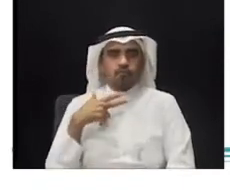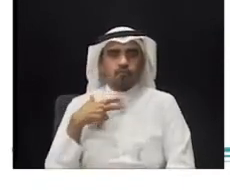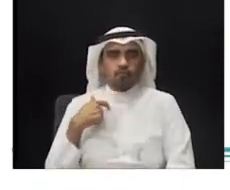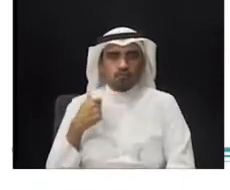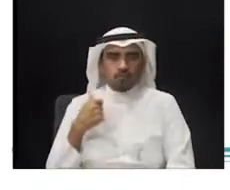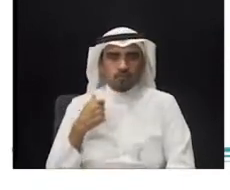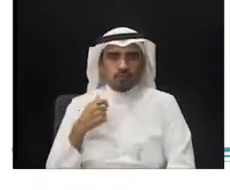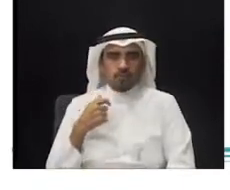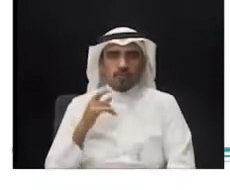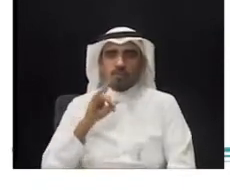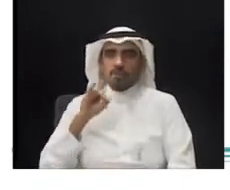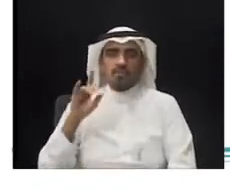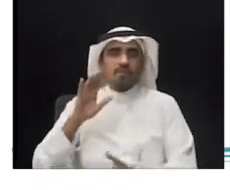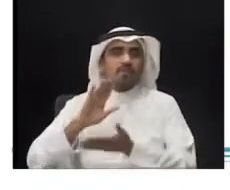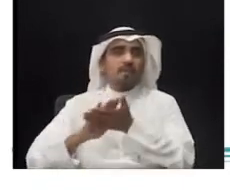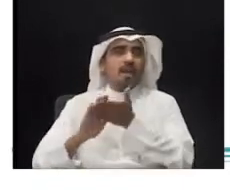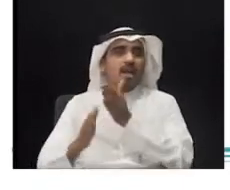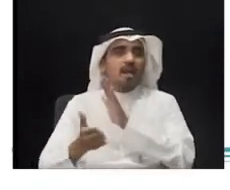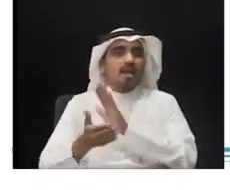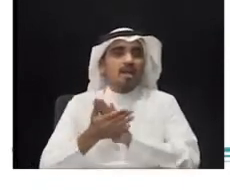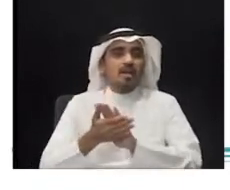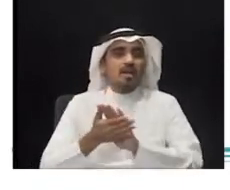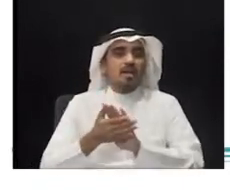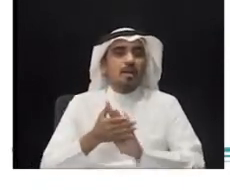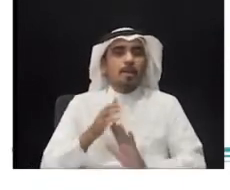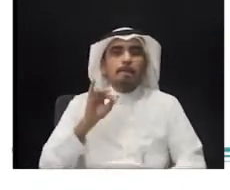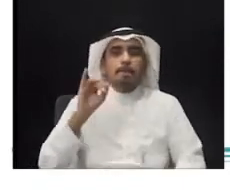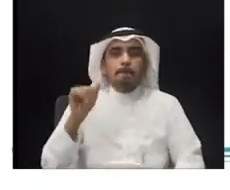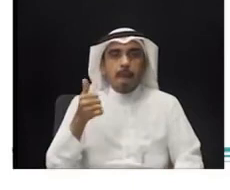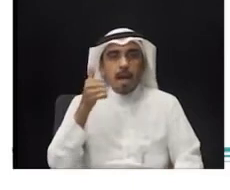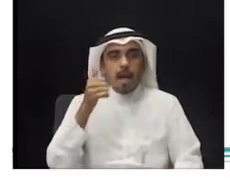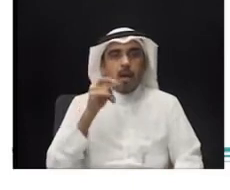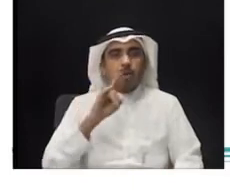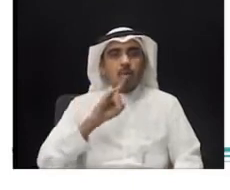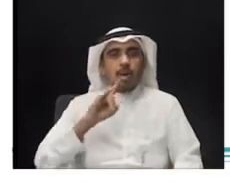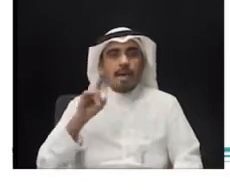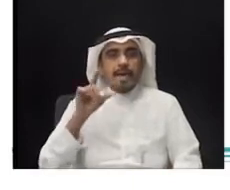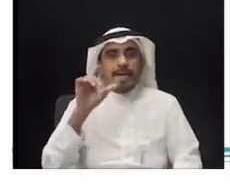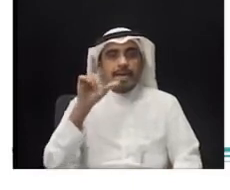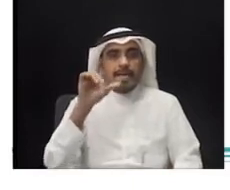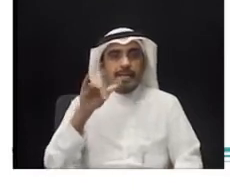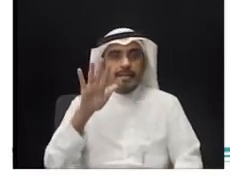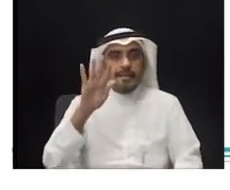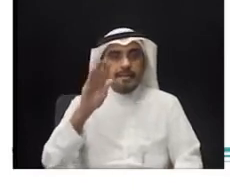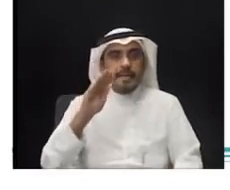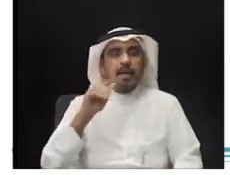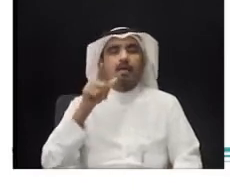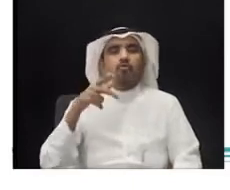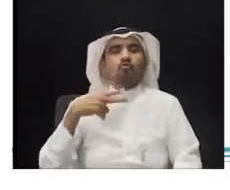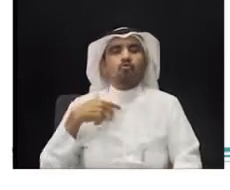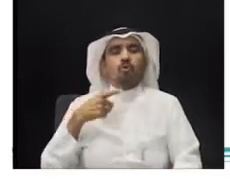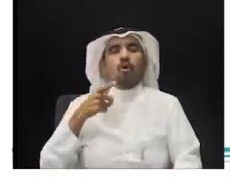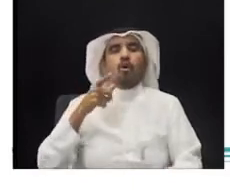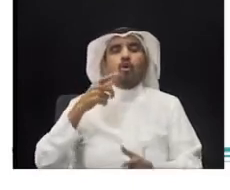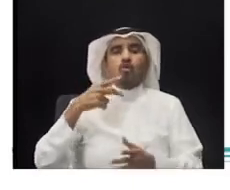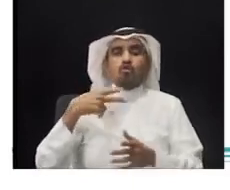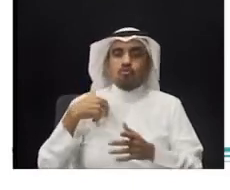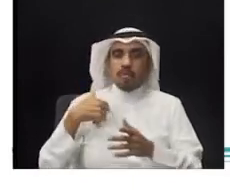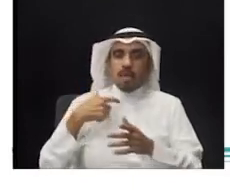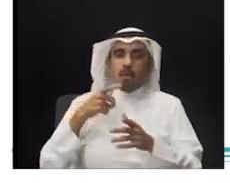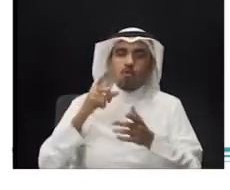الجملة الاسمية المثبتة هي التي تخلو من أدوات النفي نحو ما وليس، إذا لم يسبقها ما أو ليس فهي جملة